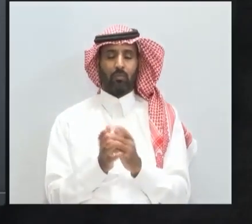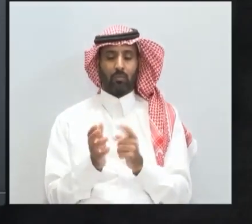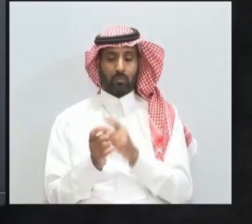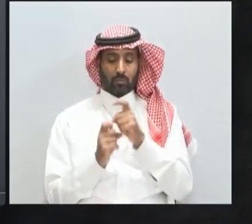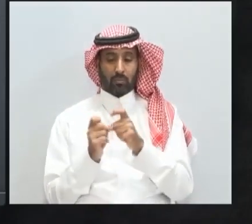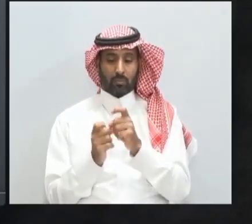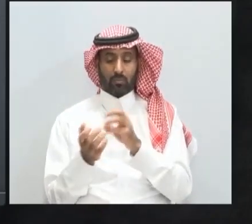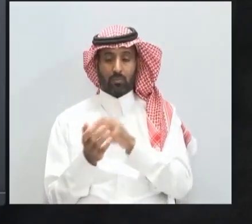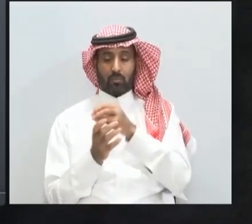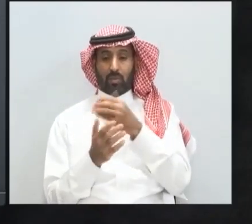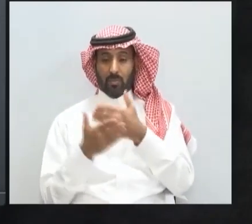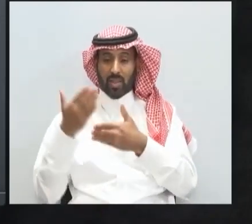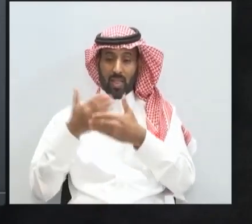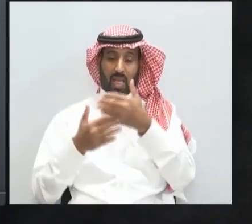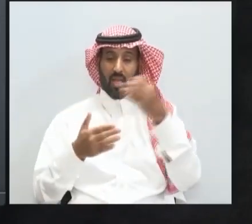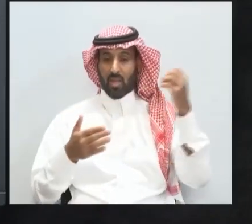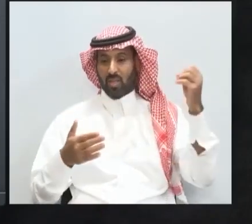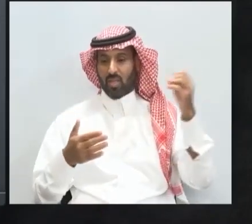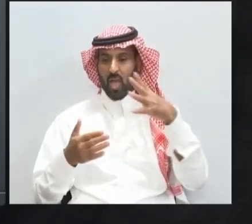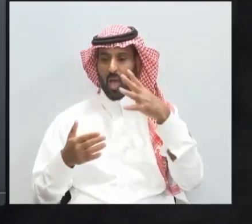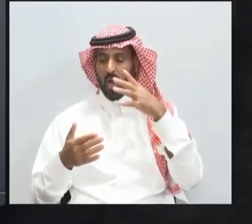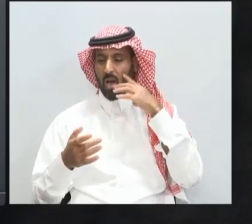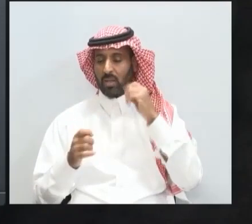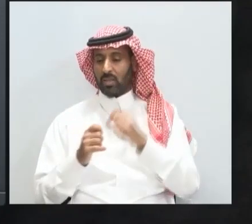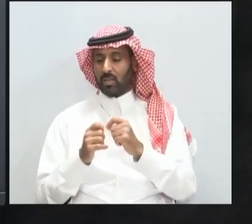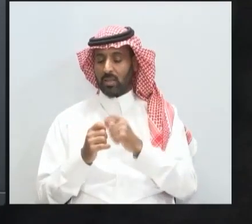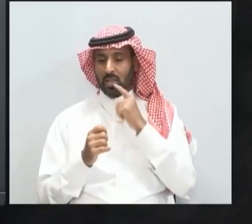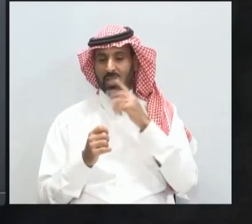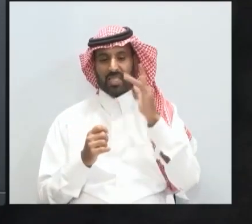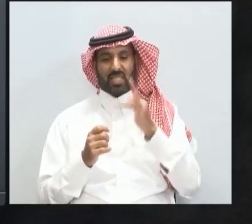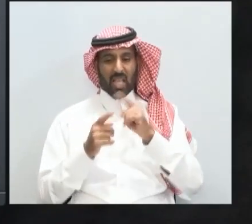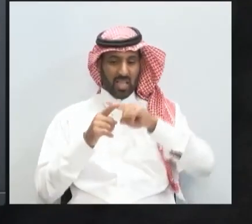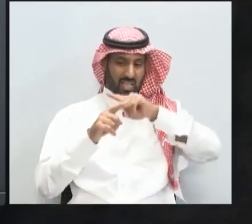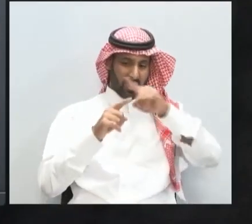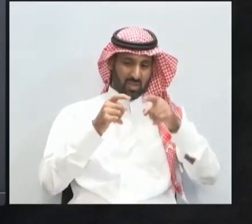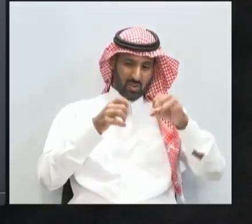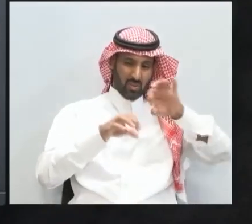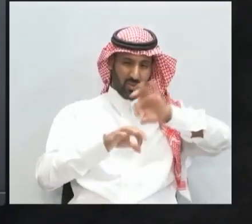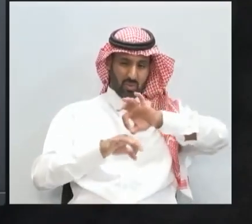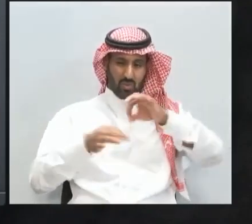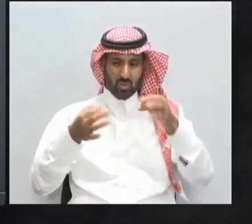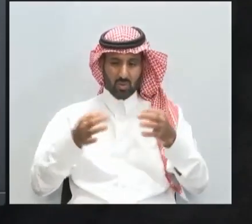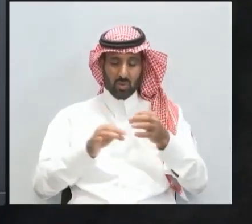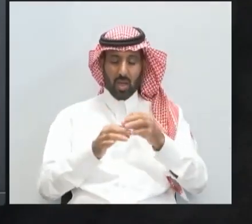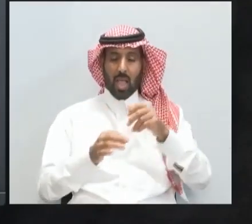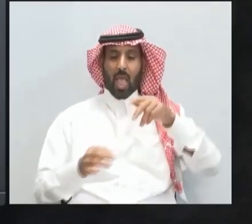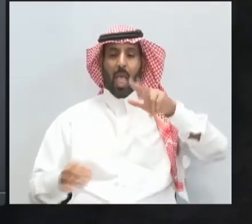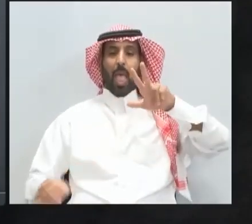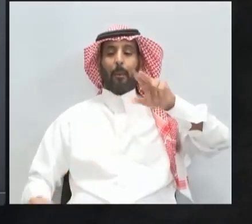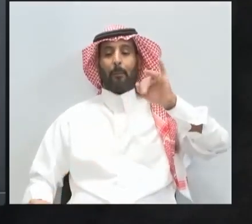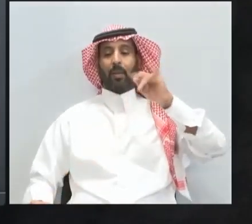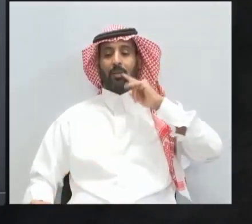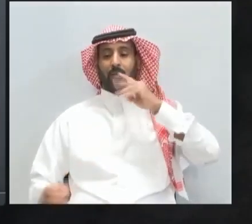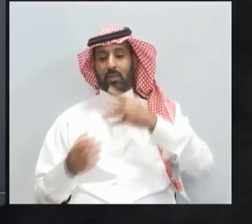الالكترونات في عمليه البناء الضوئي كان هنالك ما اسميناها الاسموزيه الكيميائيه هنا نشاهد ان ايونات الهيدروجين